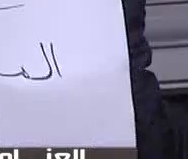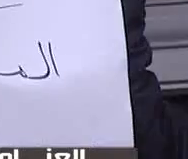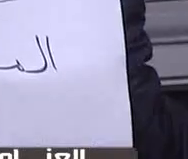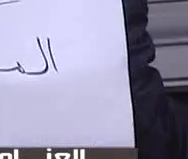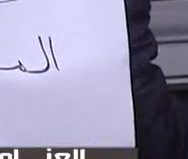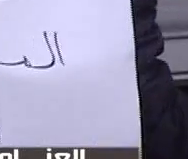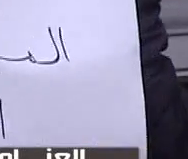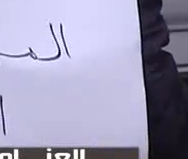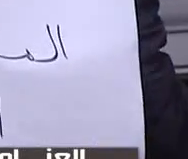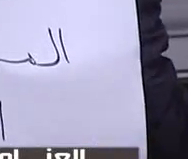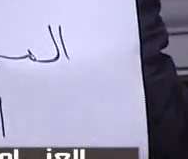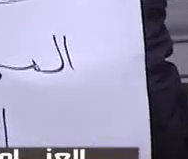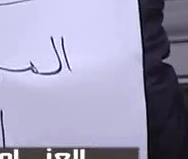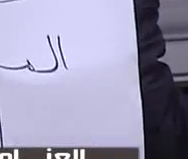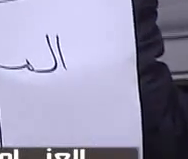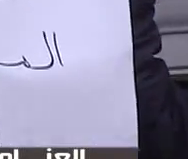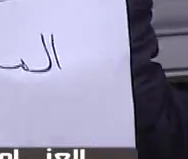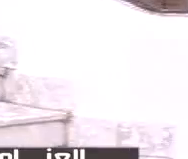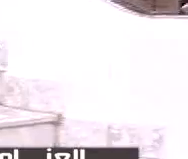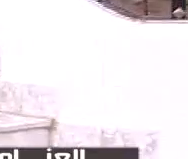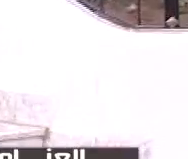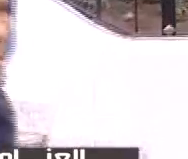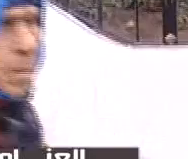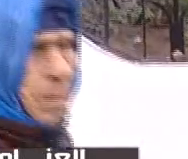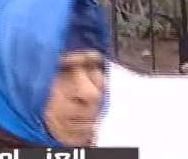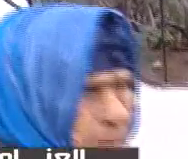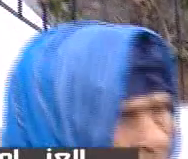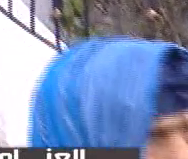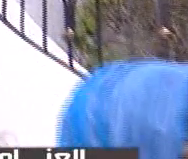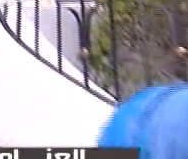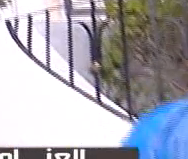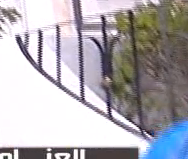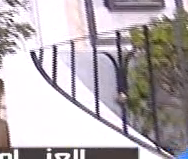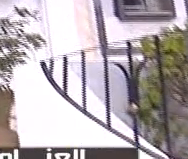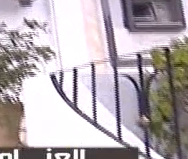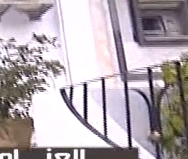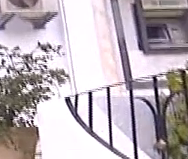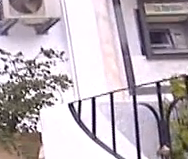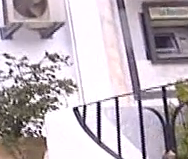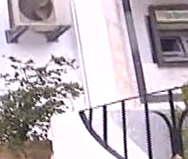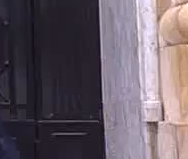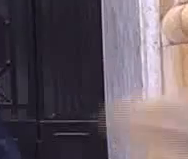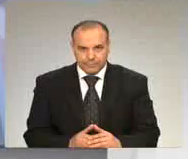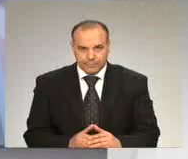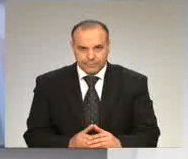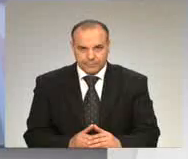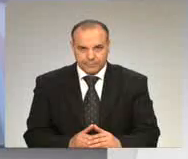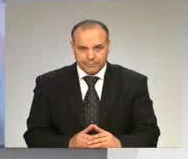بتطبيق نقاط الاتفاقيات المبرمة مع سلطة الإشراف.